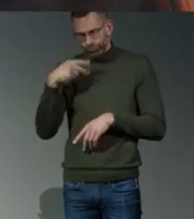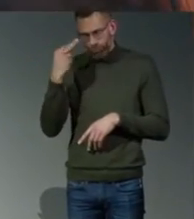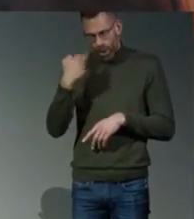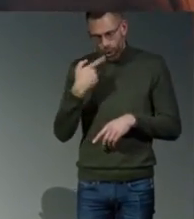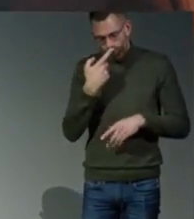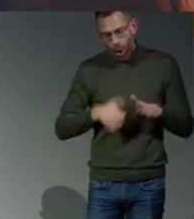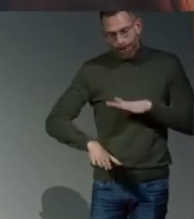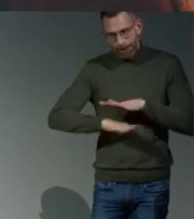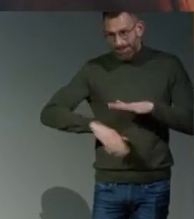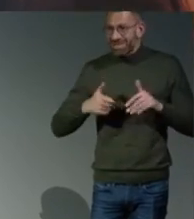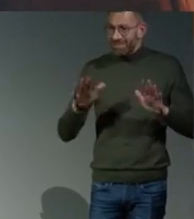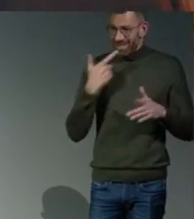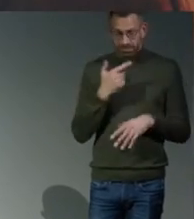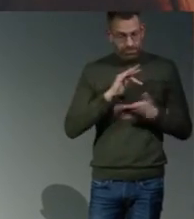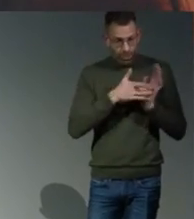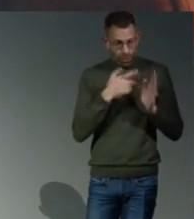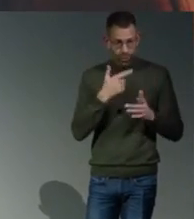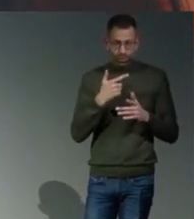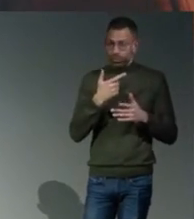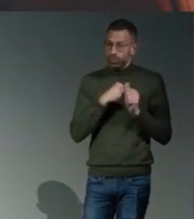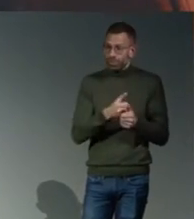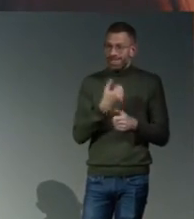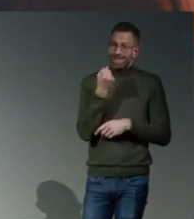quand on comprend que tout marche par si alors sinon,